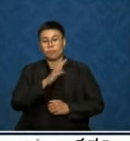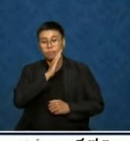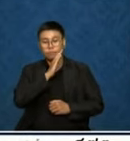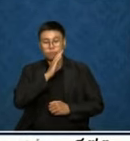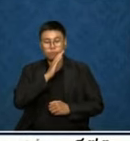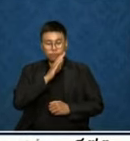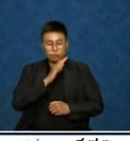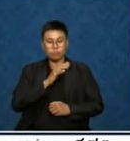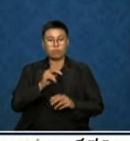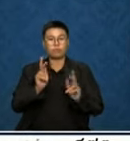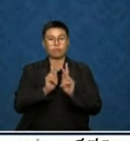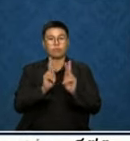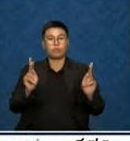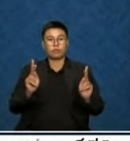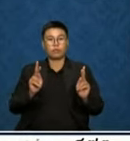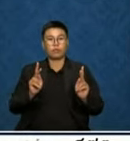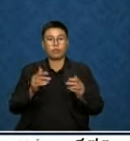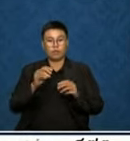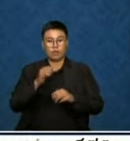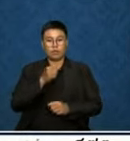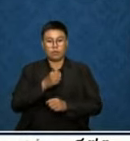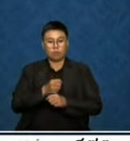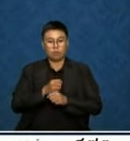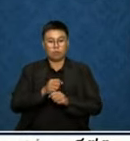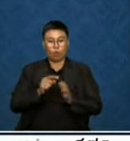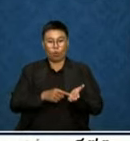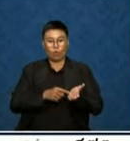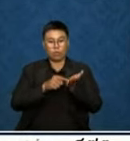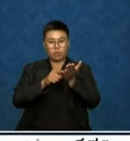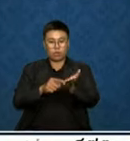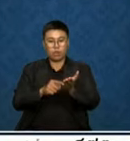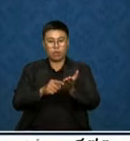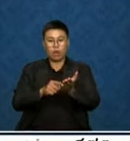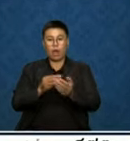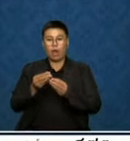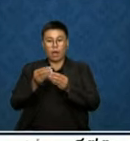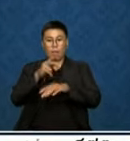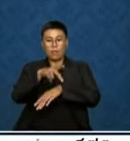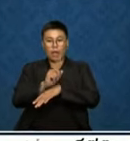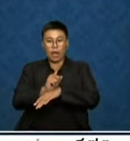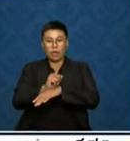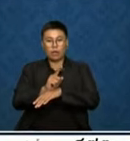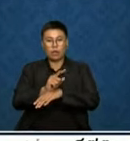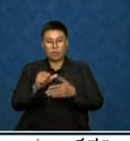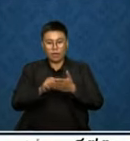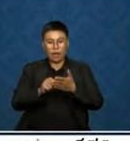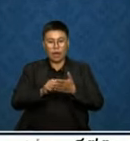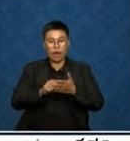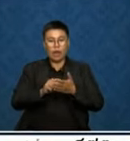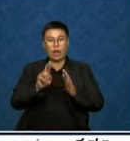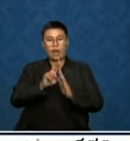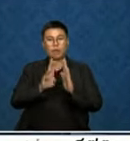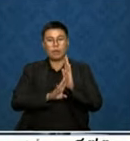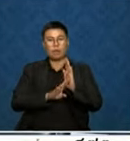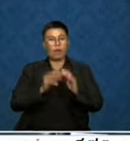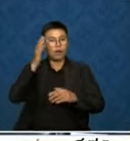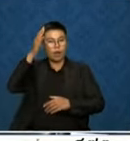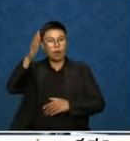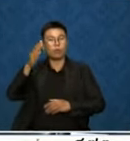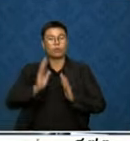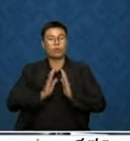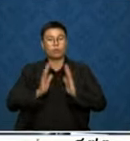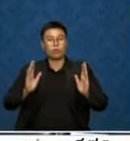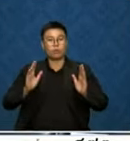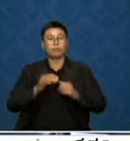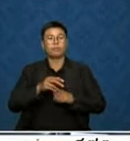เป็นไปได้กรรมธิการนำเรื่องนี้มาเป็นข้อเสนอให้กับท่านประธานเพื่อไปปรับปรุงระเบียบของสภาต่อไปในอนาคตขอบคุณท่านประธานครับ